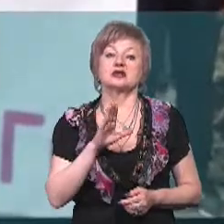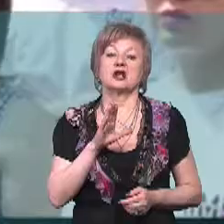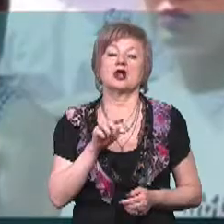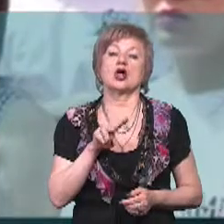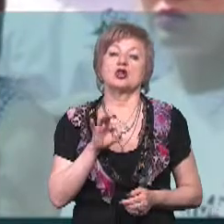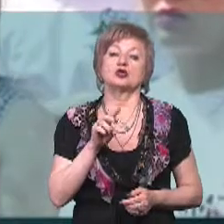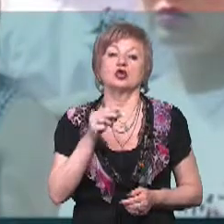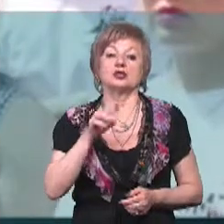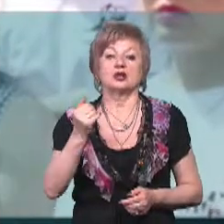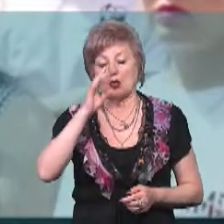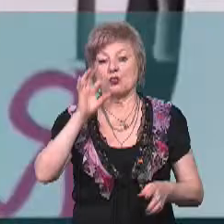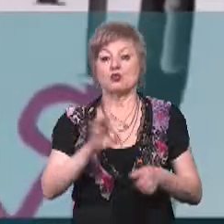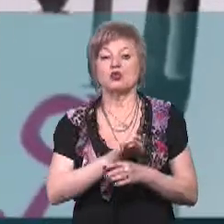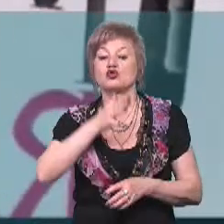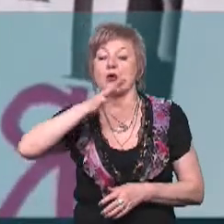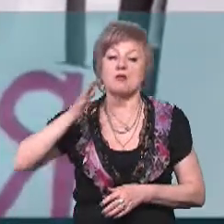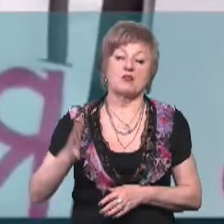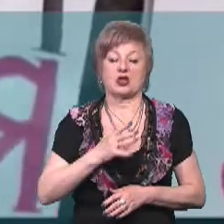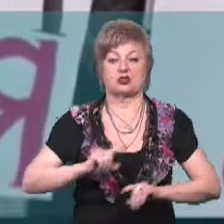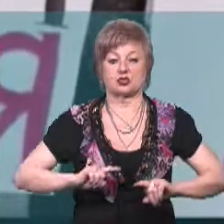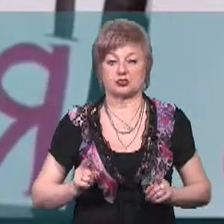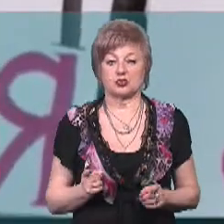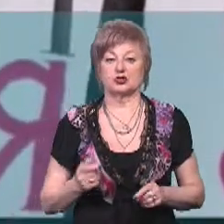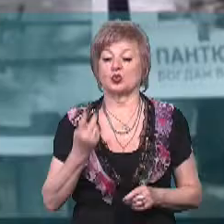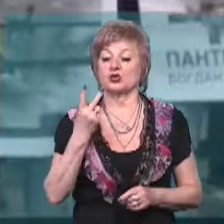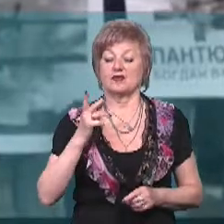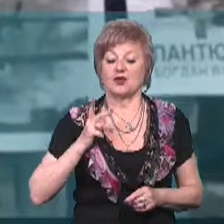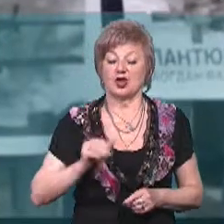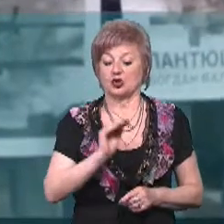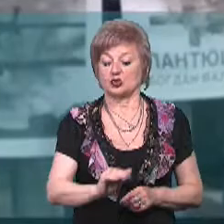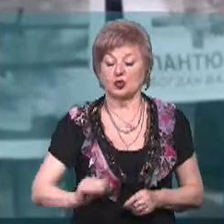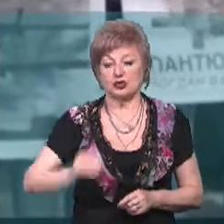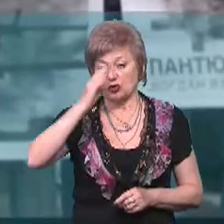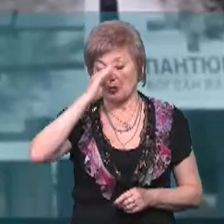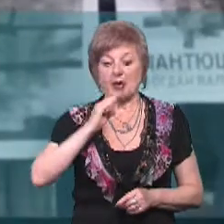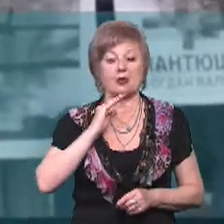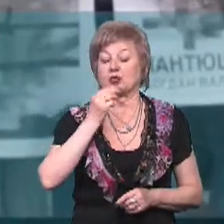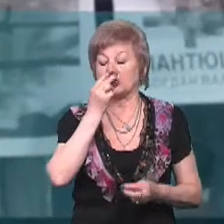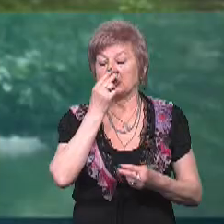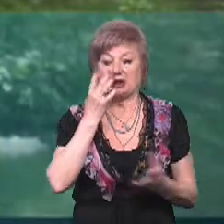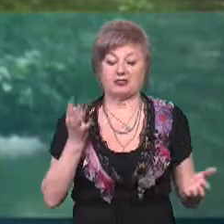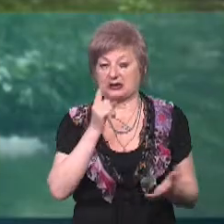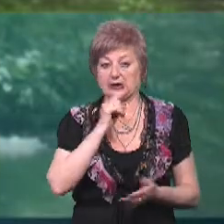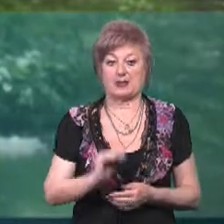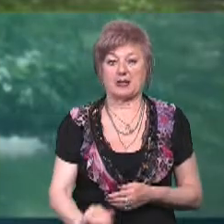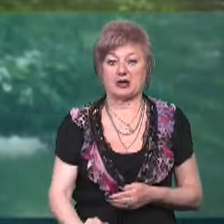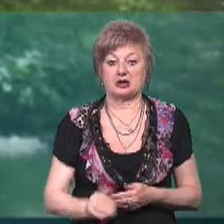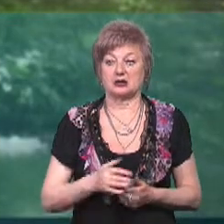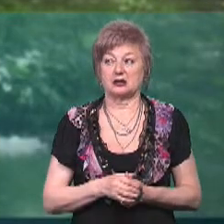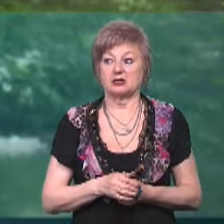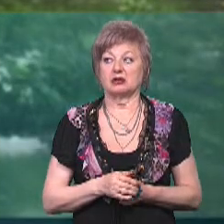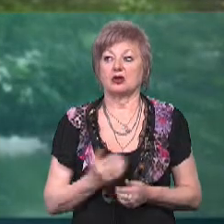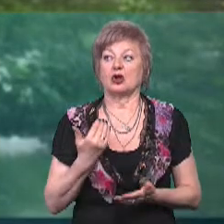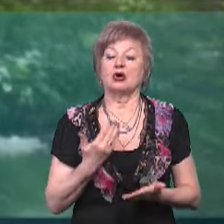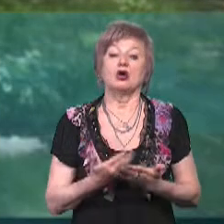що її чоловік у полоні вже 5-й рік. У подружжя є 2 доньки. Молодша не бачила тата від народження. Була чуть менше, вона збирала